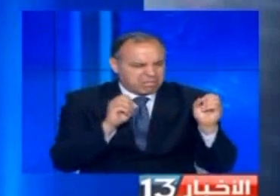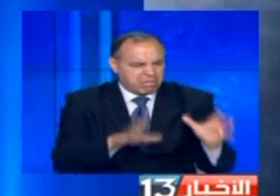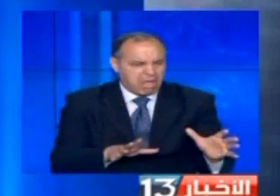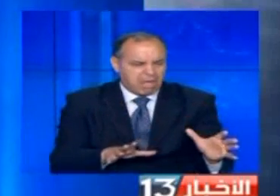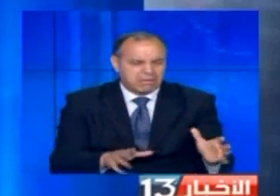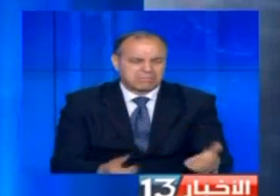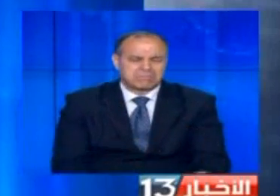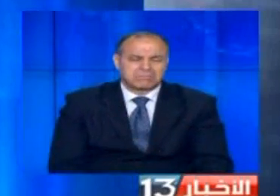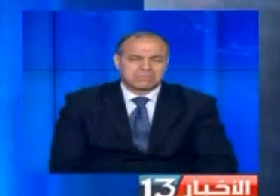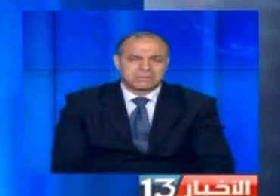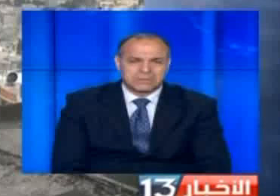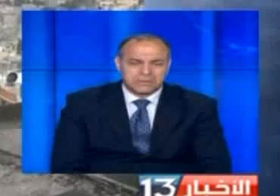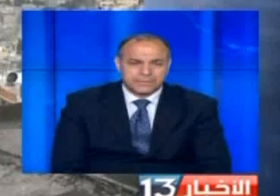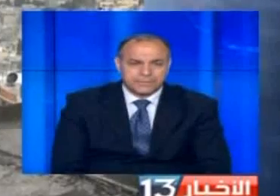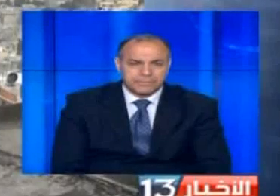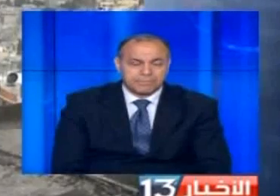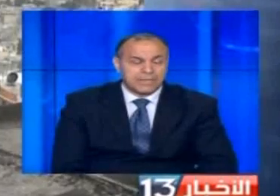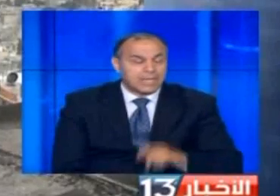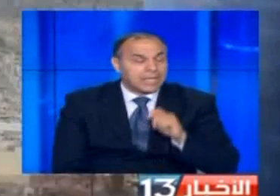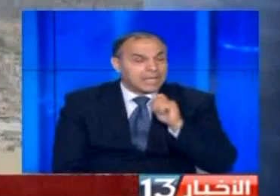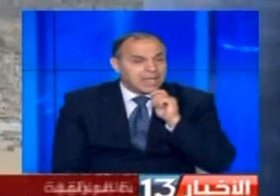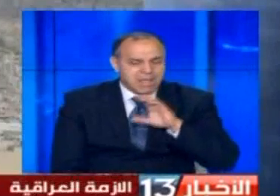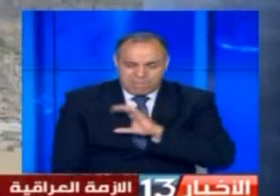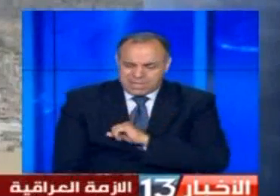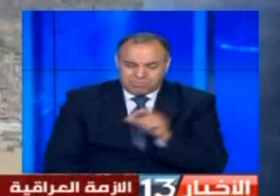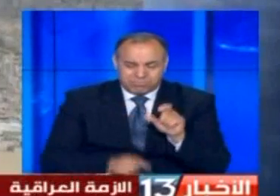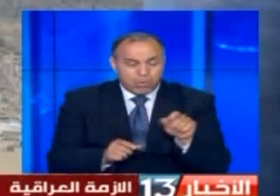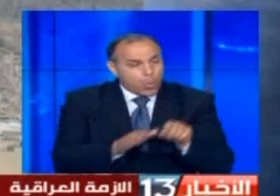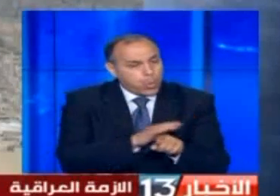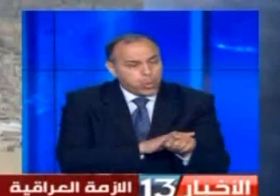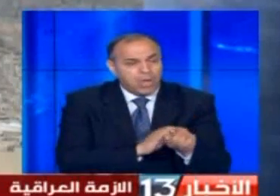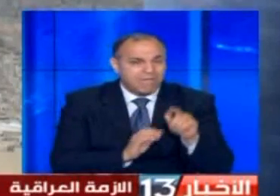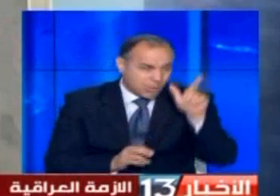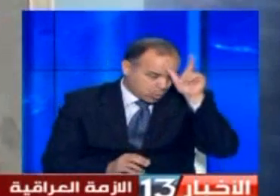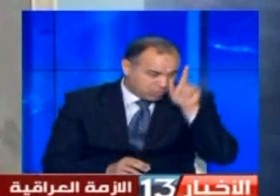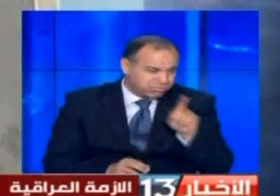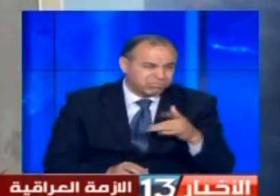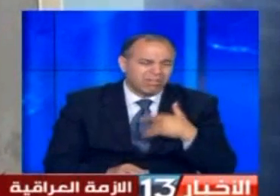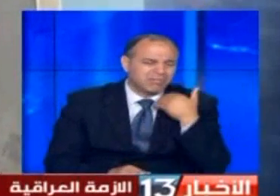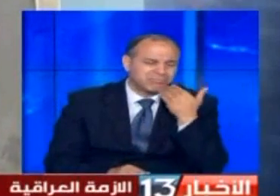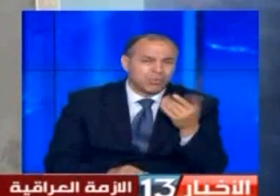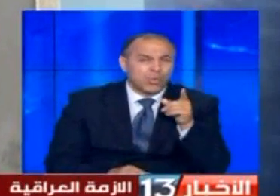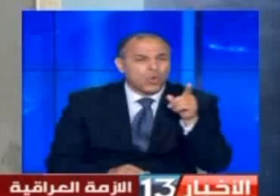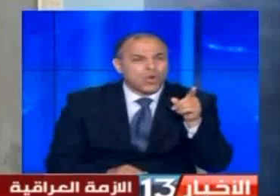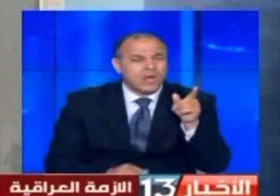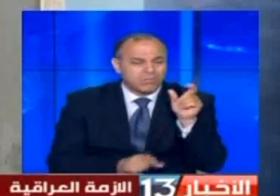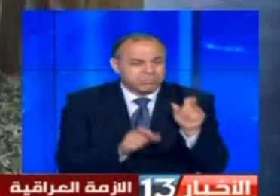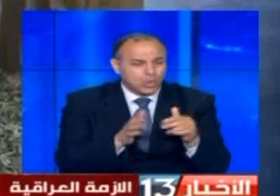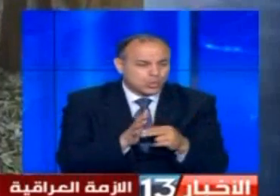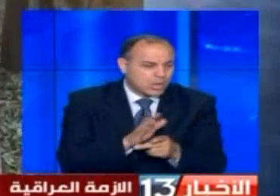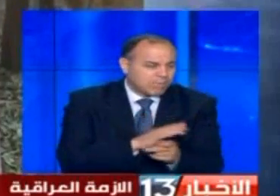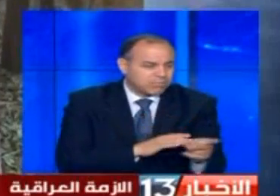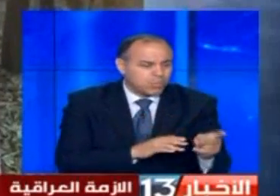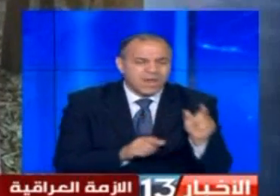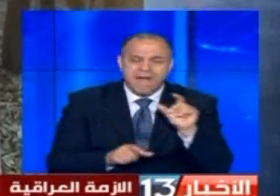والاغتراب لا تبدو ماساه اللاجئين العراقيين في الاردن بافضل حال من امثالهم من اللاجئين السوريين